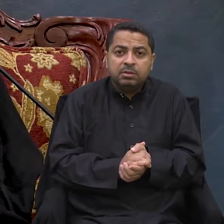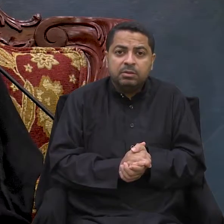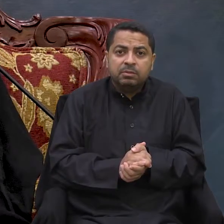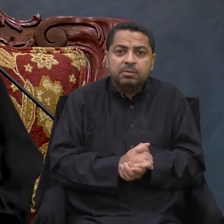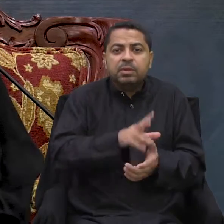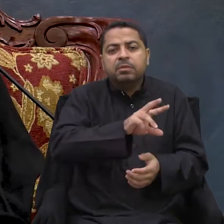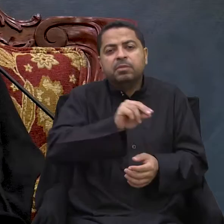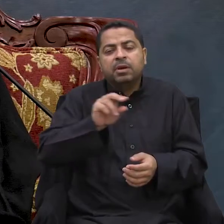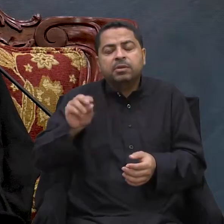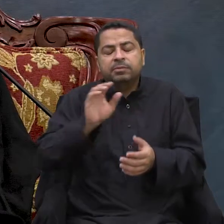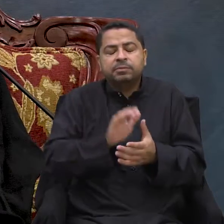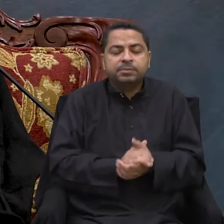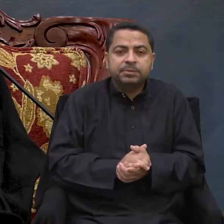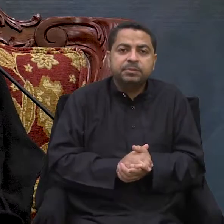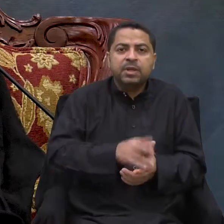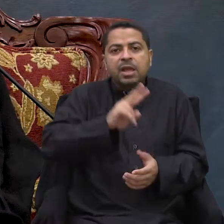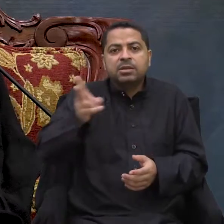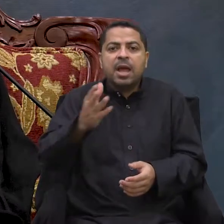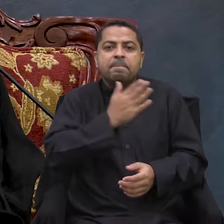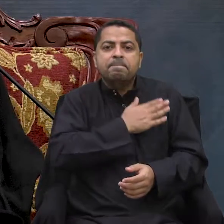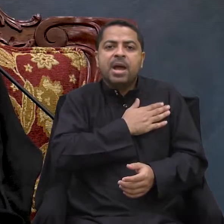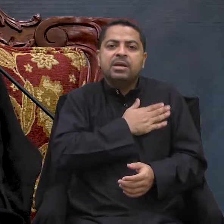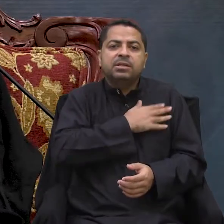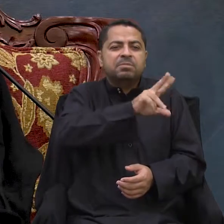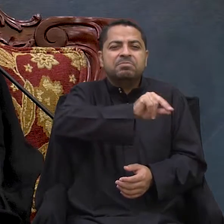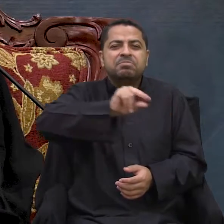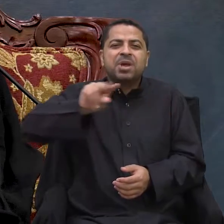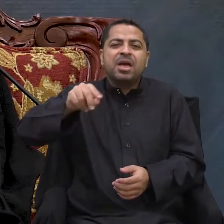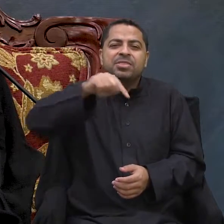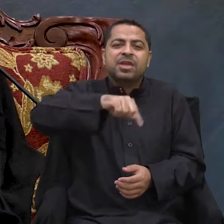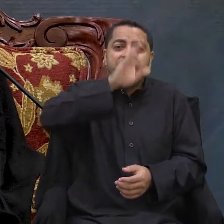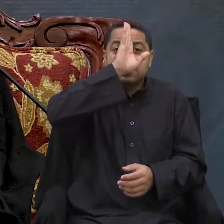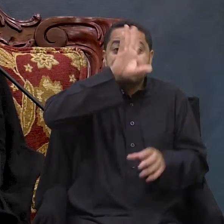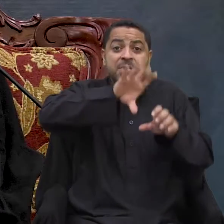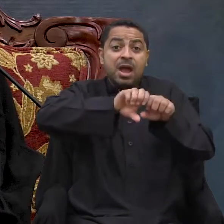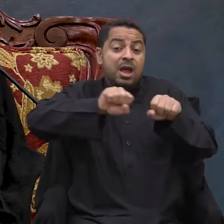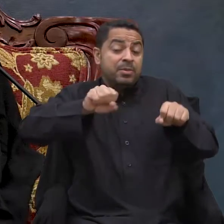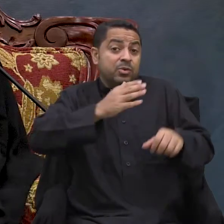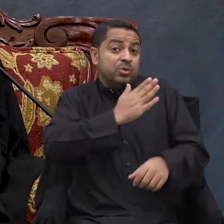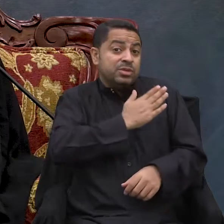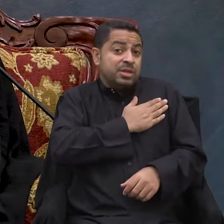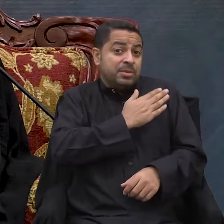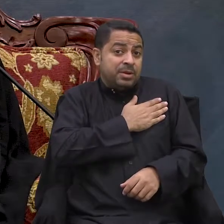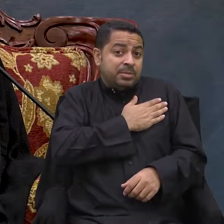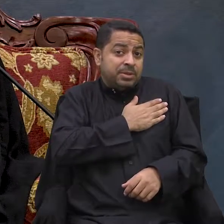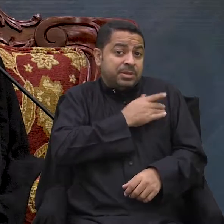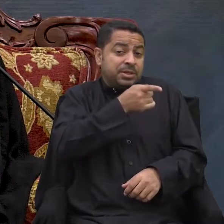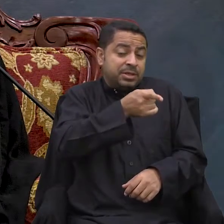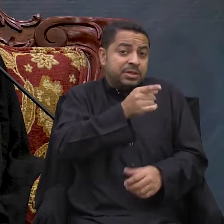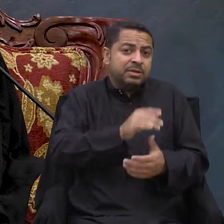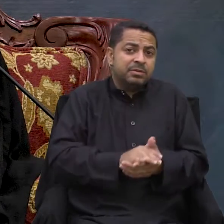وهكذا الحال بالنسبة إلى المجالس. مجالس الحسين عليه